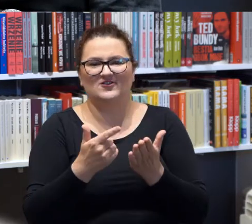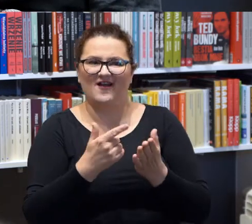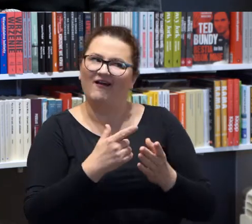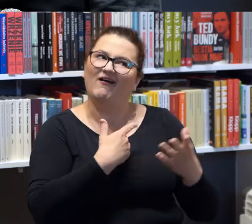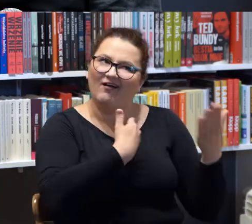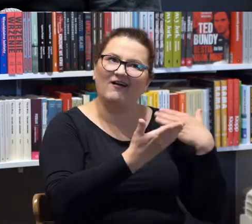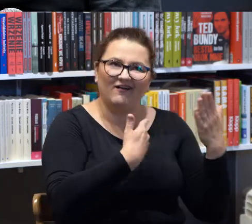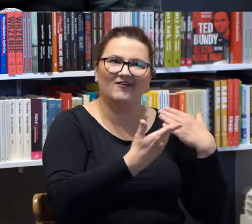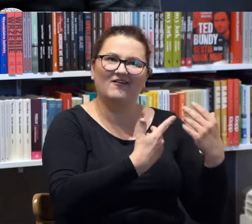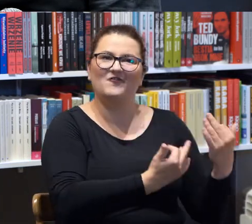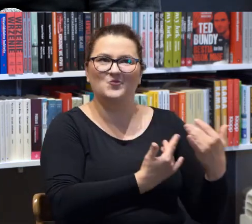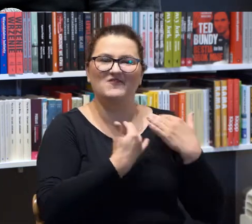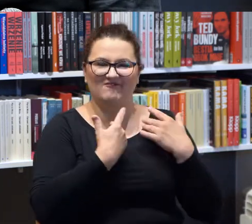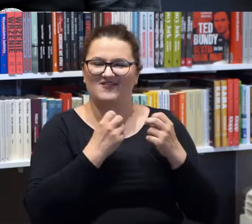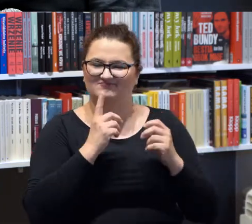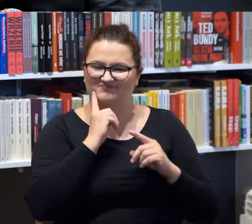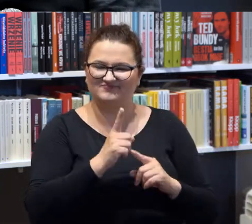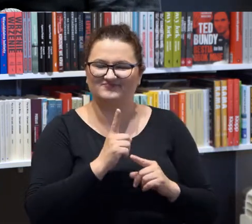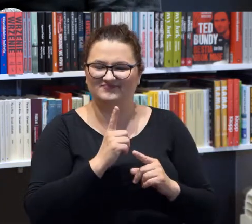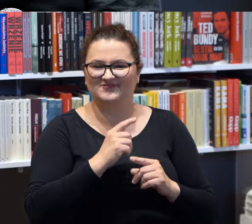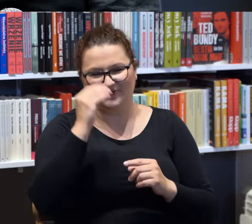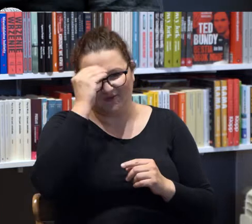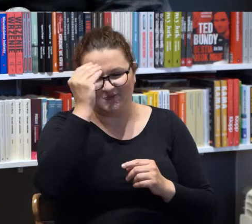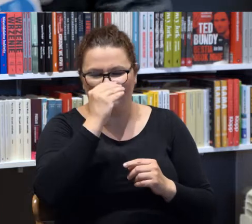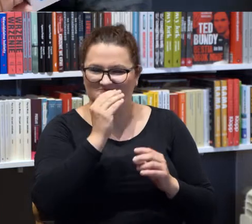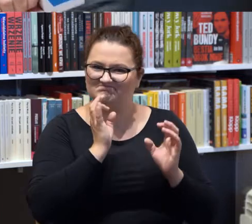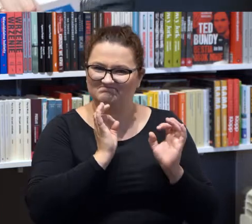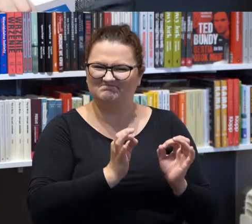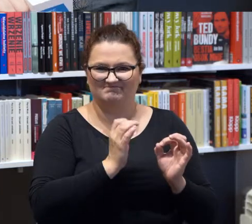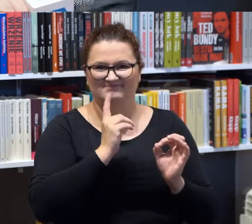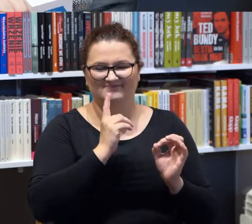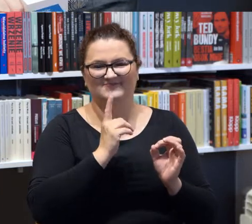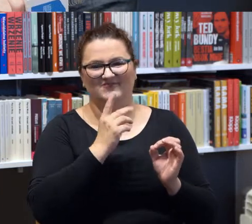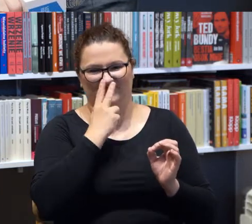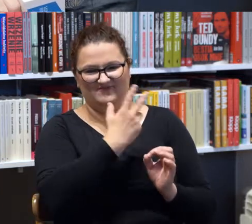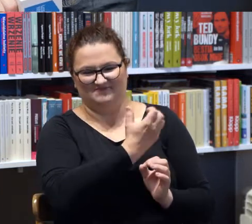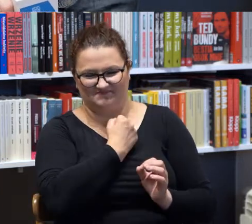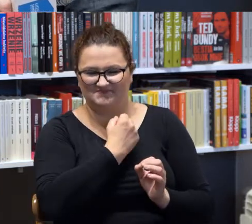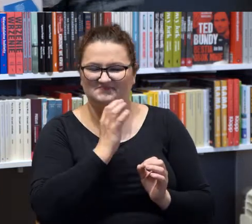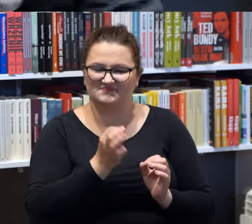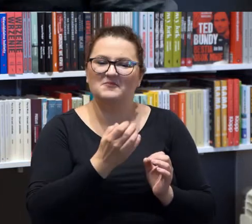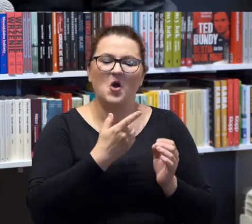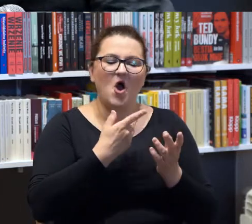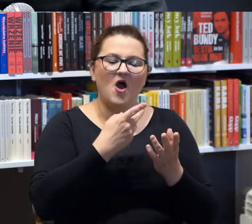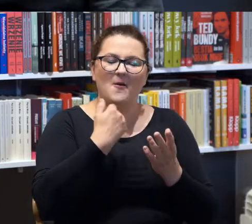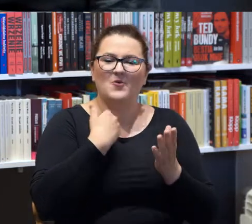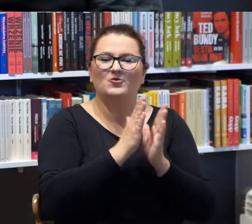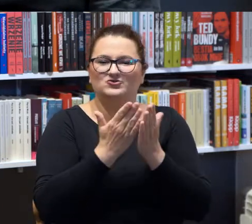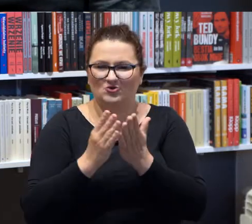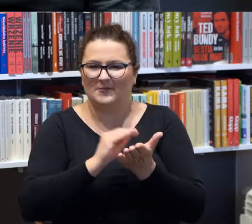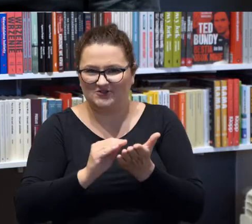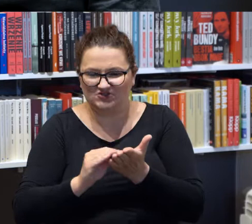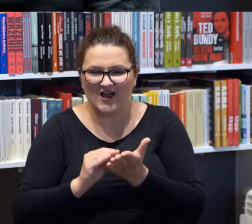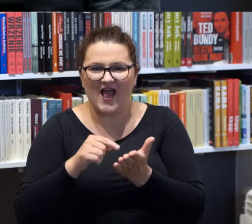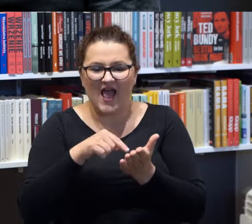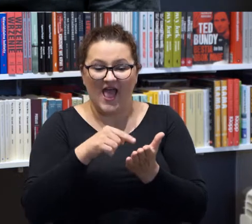innym człowiekiem. Tak, to jest szalenie cenna obserwacja, bo w trakcie pisania tej książki zdałam sobie sprawę z tego, że